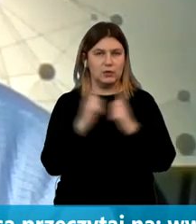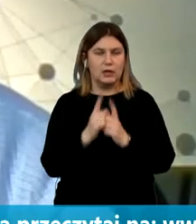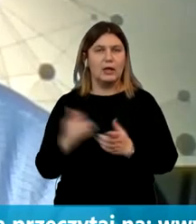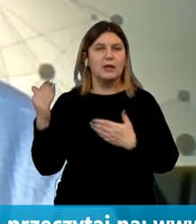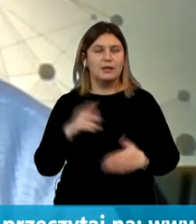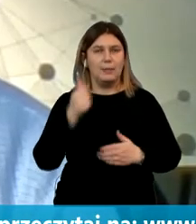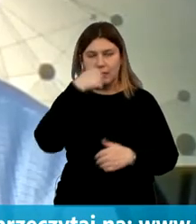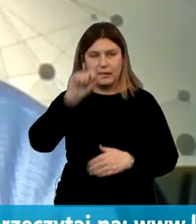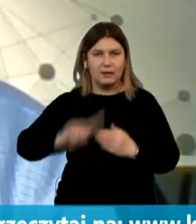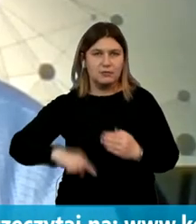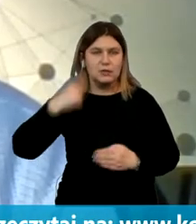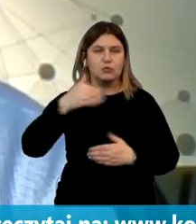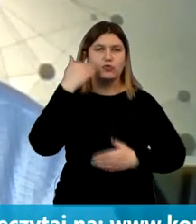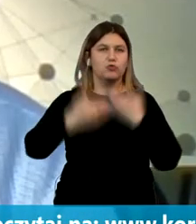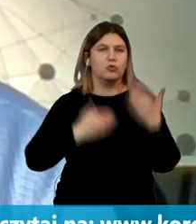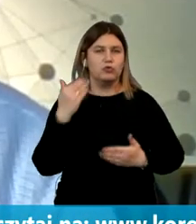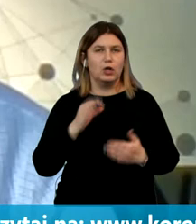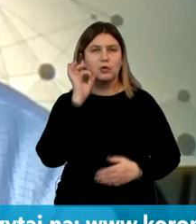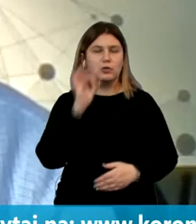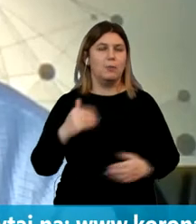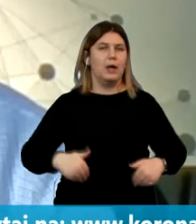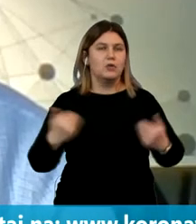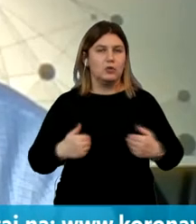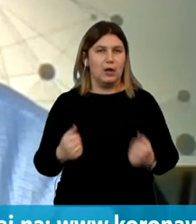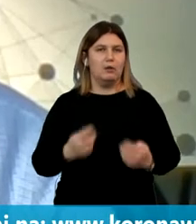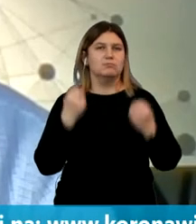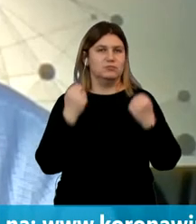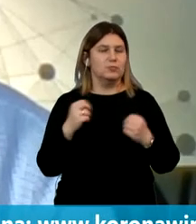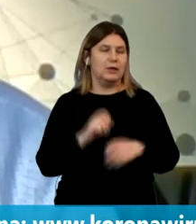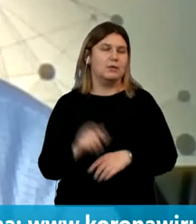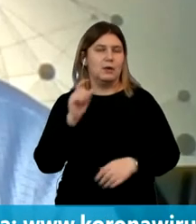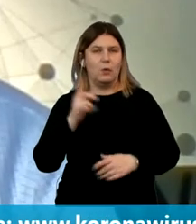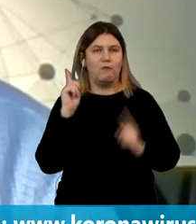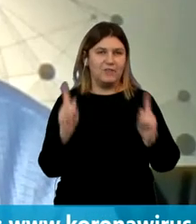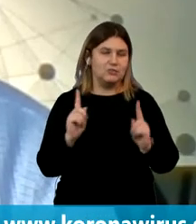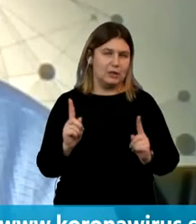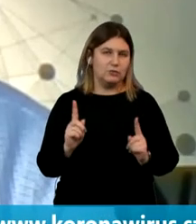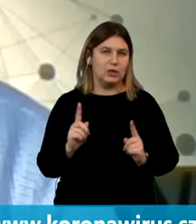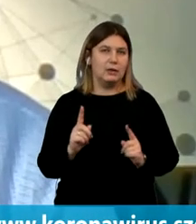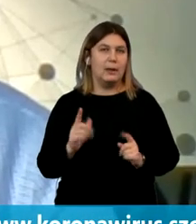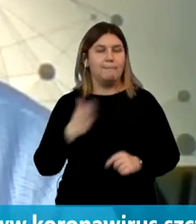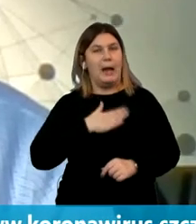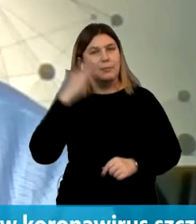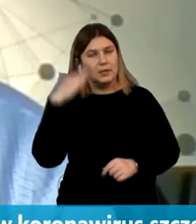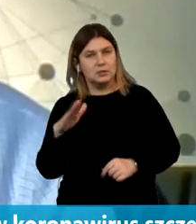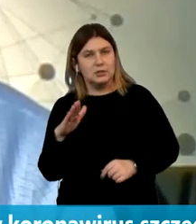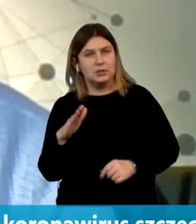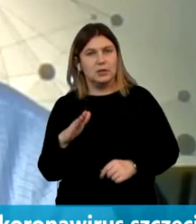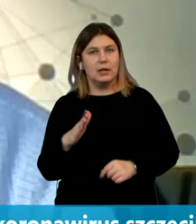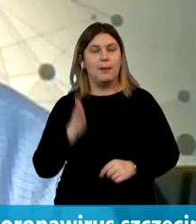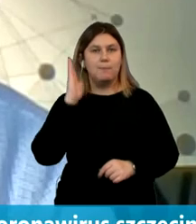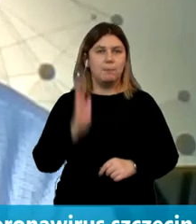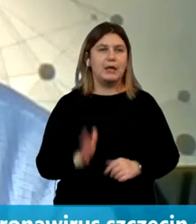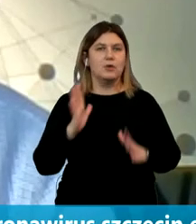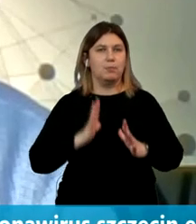za tydzień. Życzę dobrego zdrowia. Trzymajcie się, uważajcie. I mam nadzieję, że będziemy